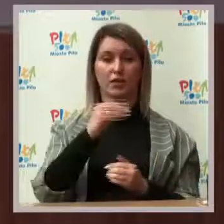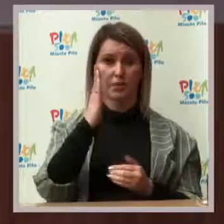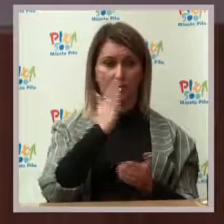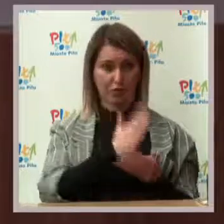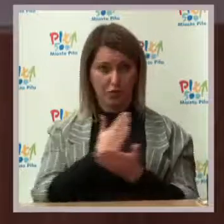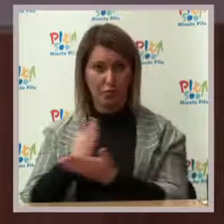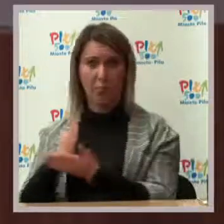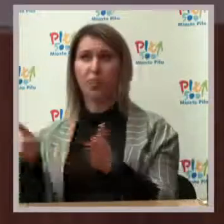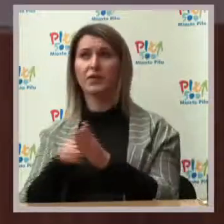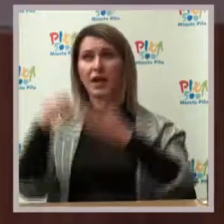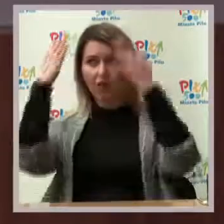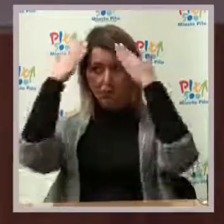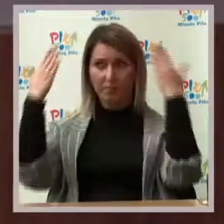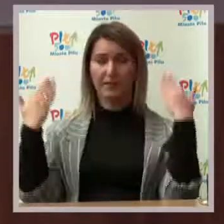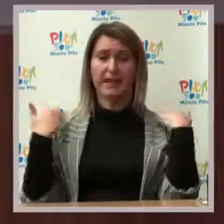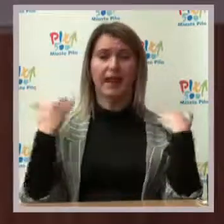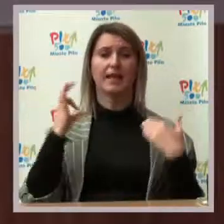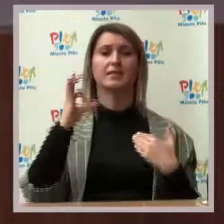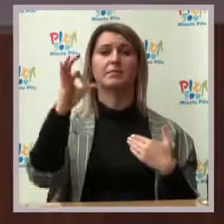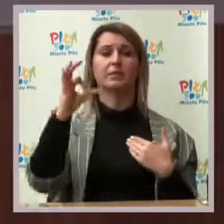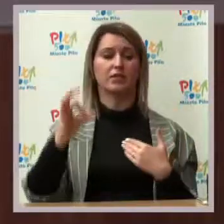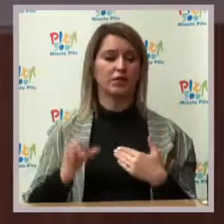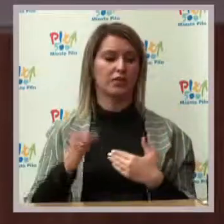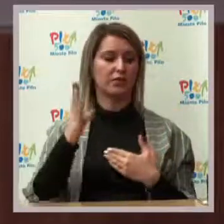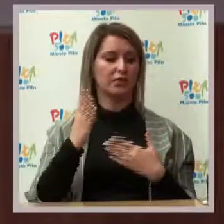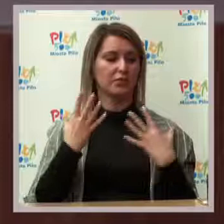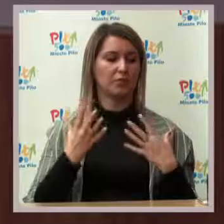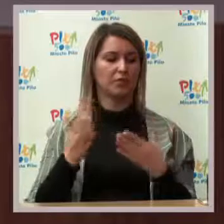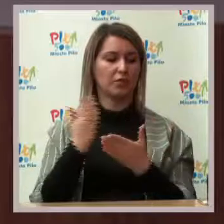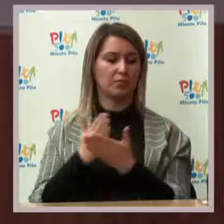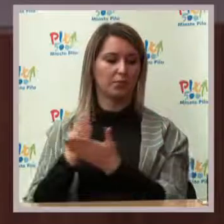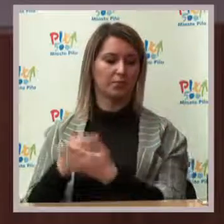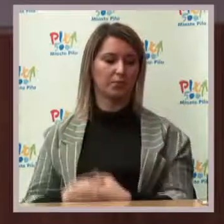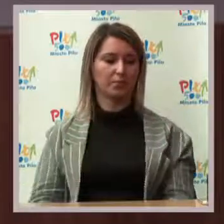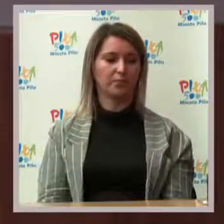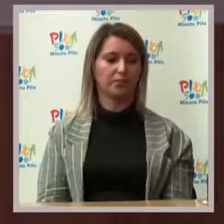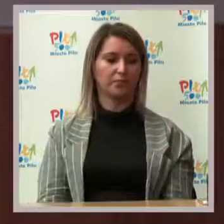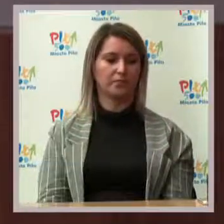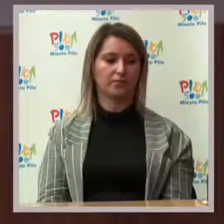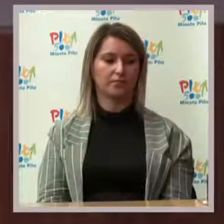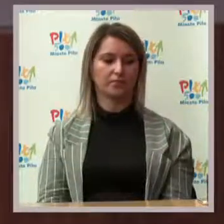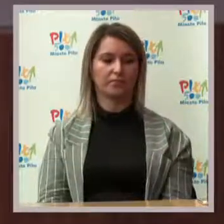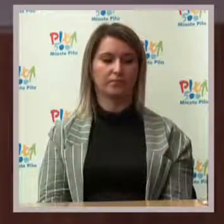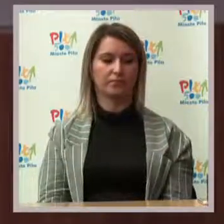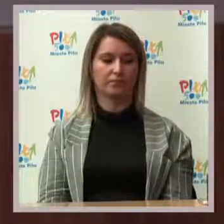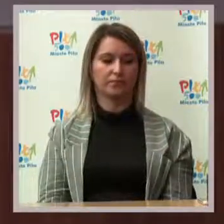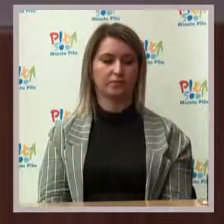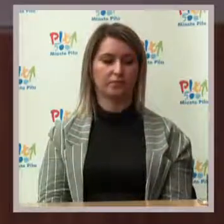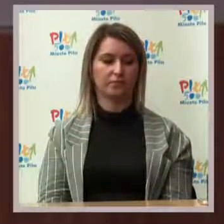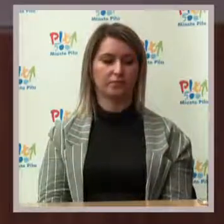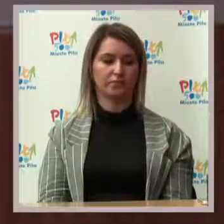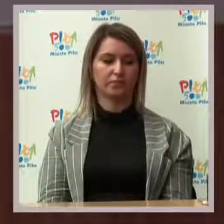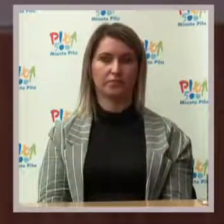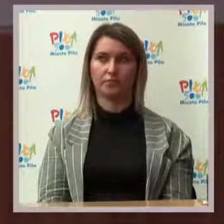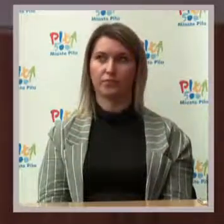chcieli doposażać również nasz szpital specjalistyczny. W zakresie